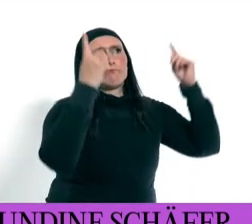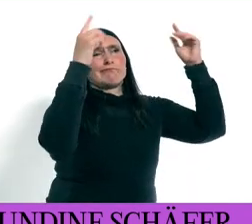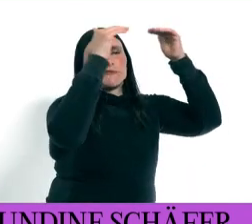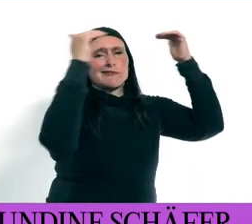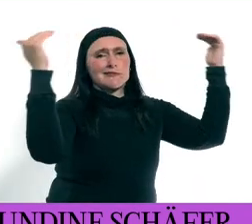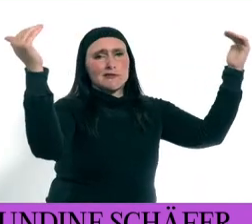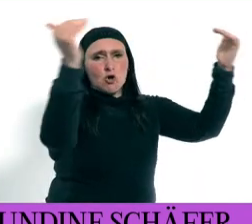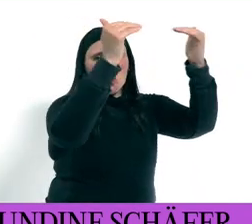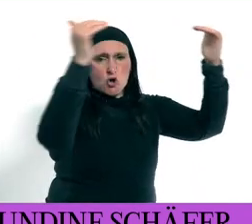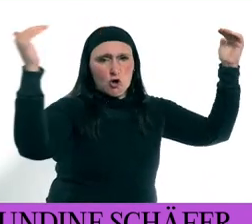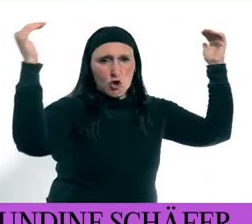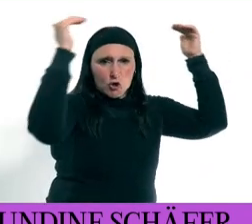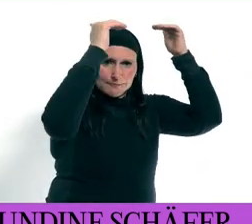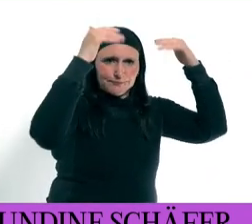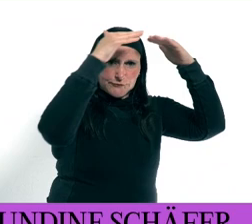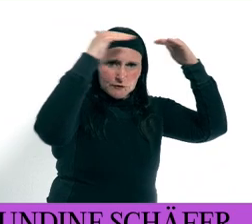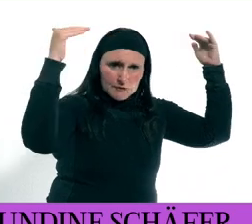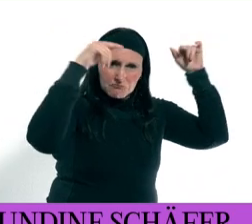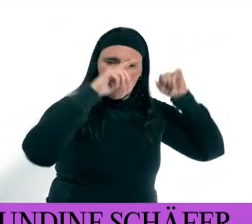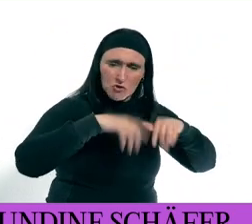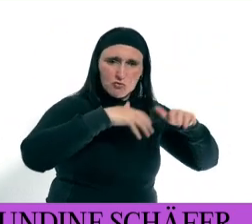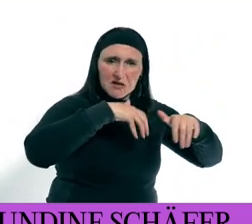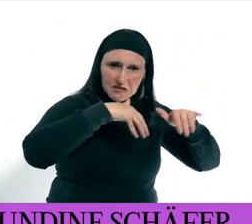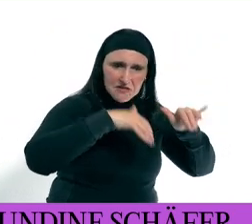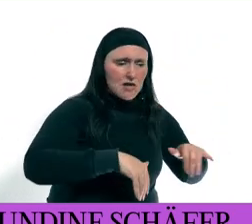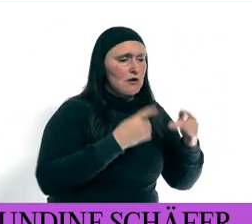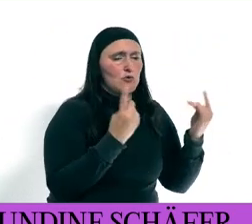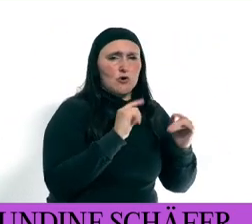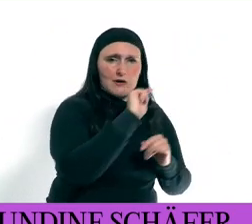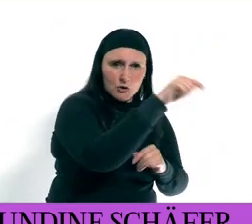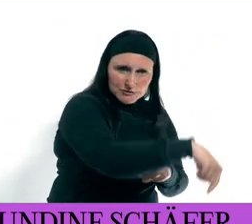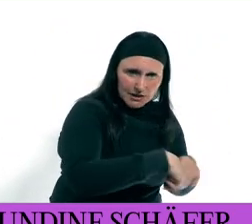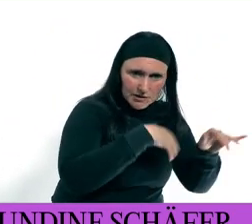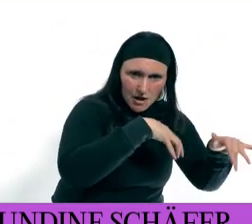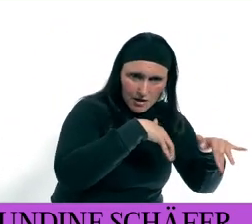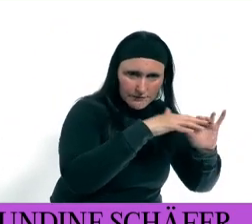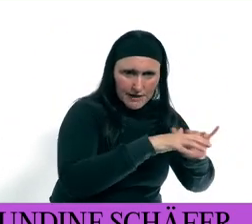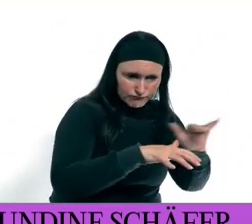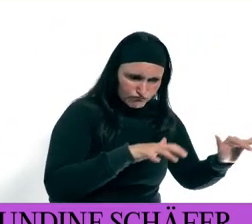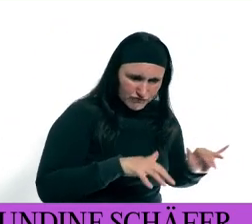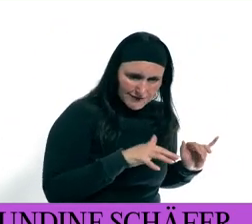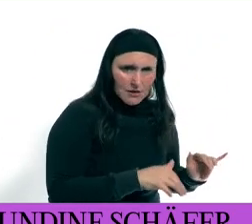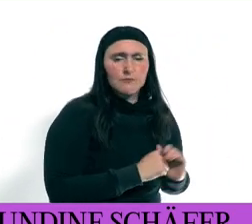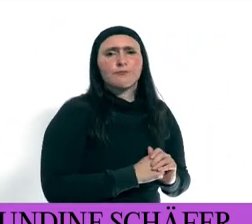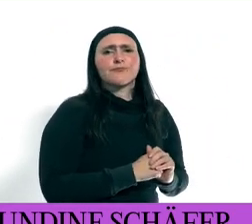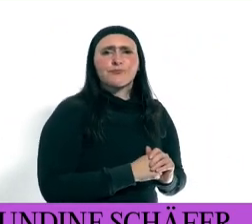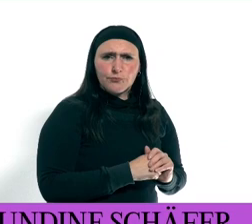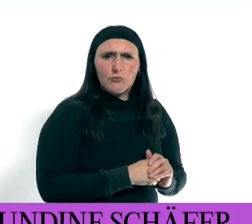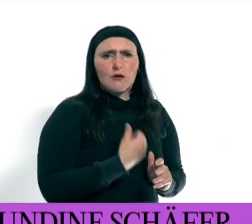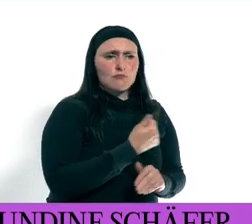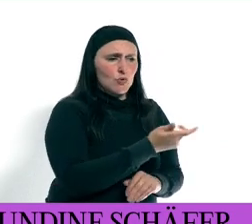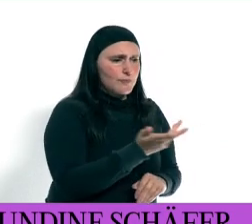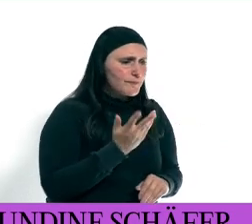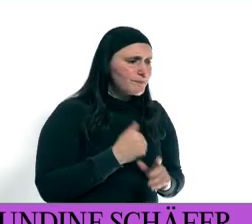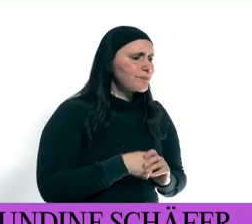Alle haben das genutzt, was sie hatten. Manche hatten ein Stück Land, andere haben ihren Balkon genutzt, andere haben wieder auf dem